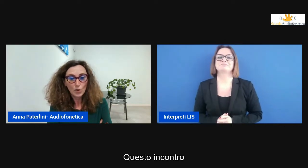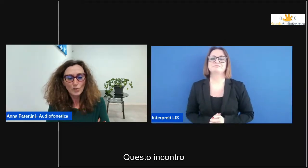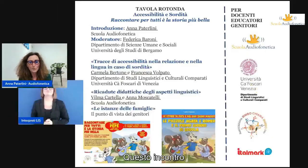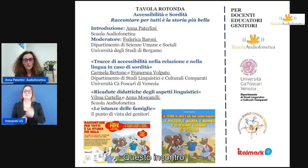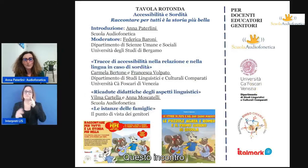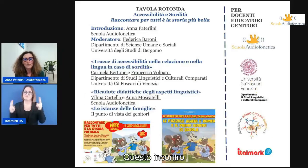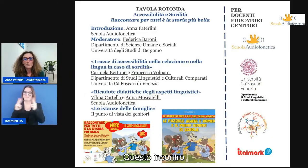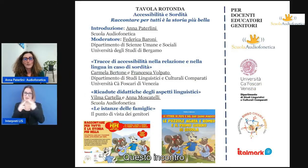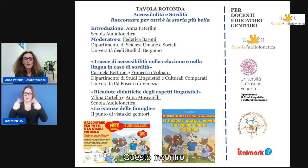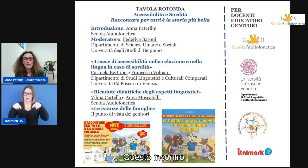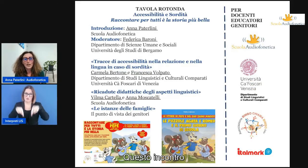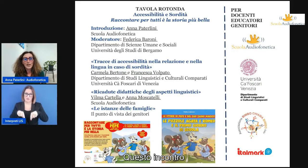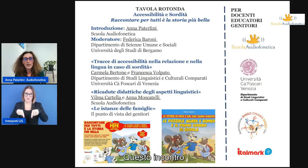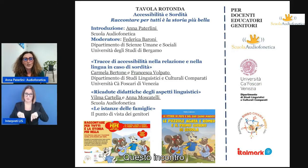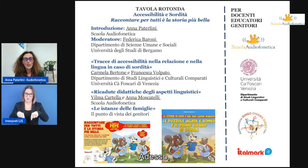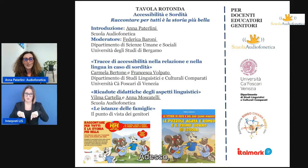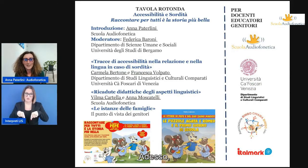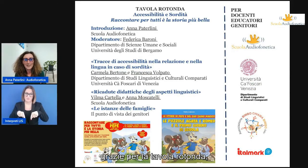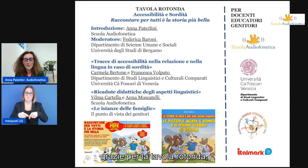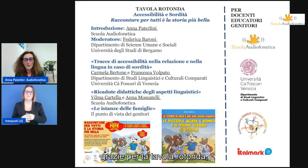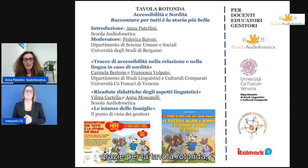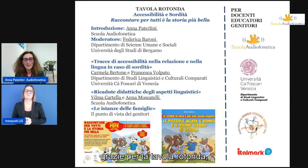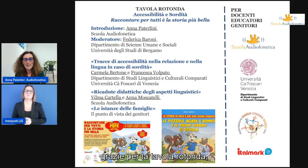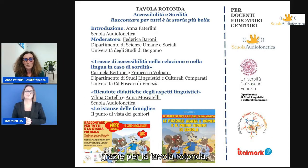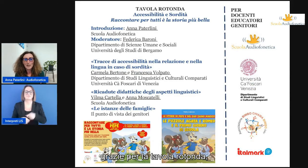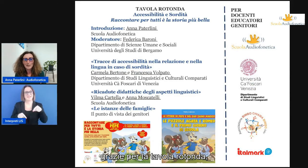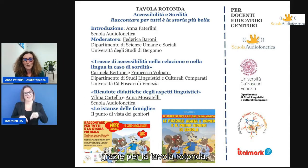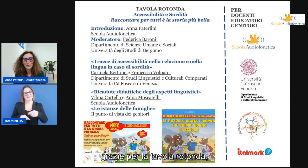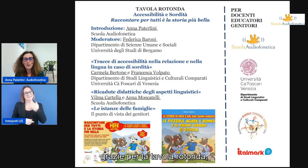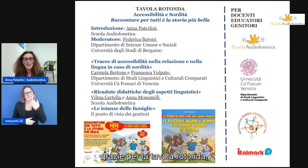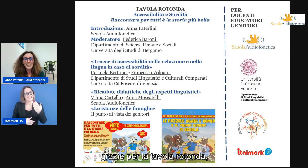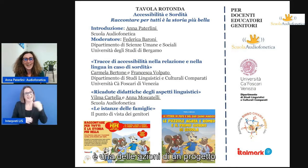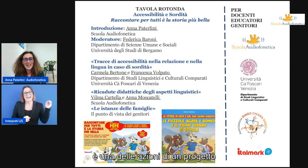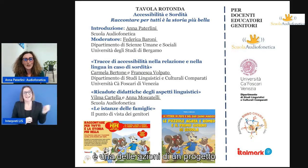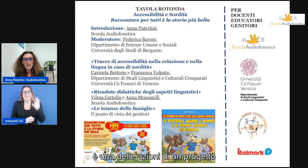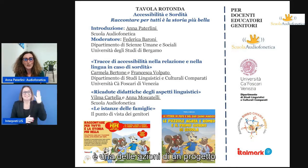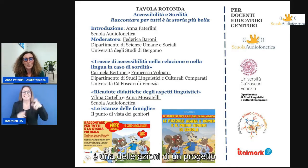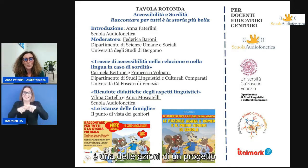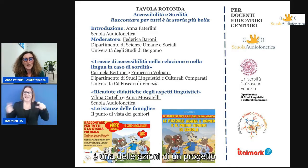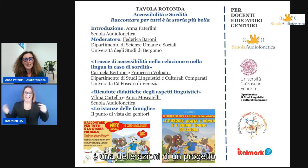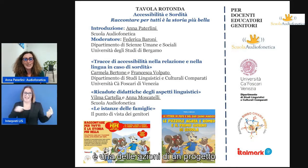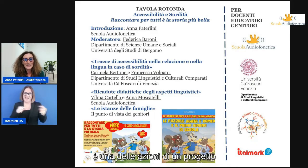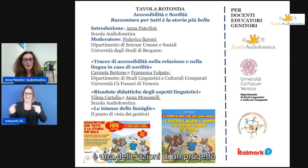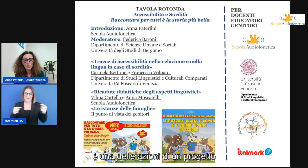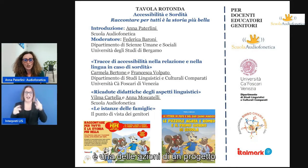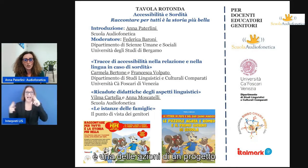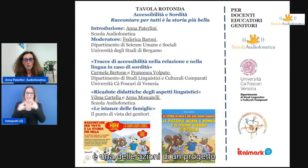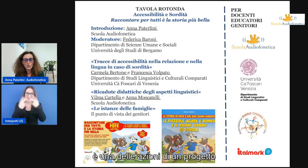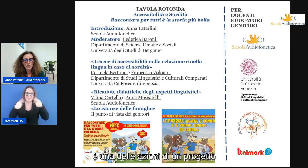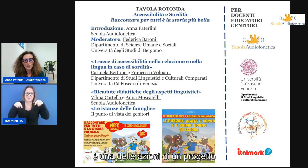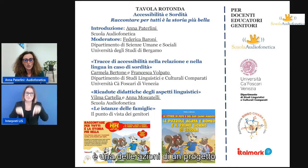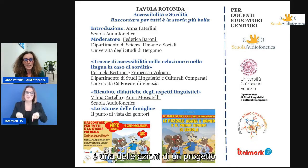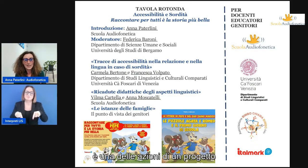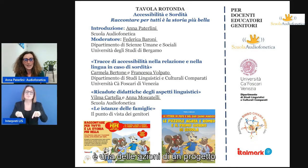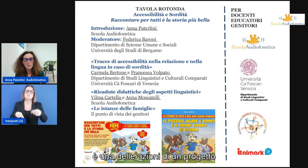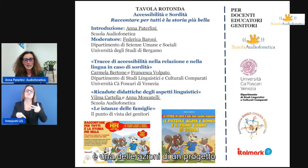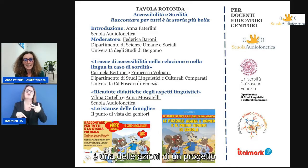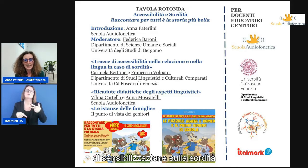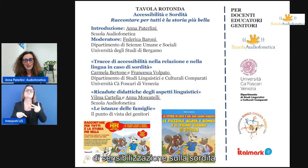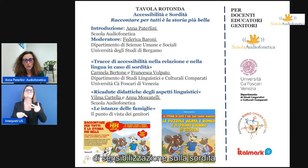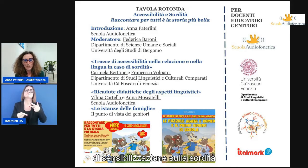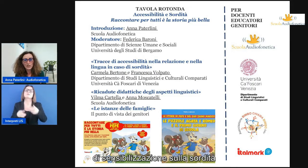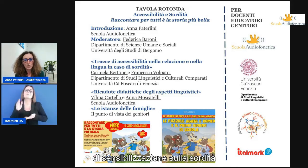incontro adesso grazie per la tavola rotonda è una delle azioni di un progetto di